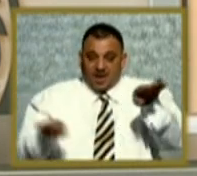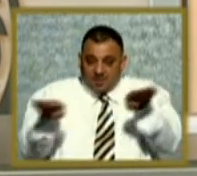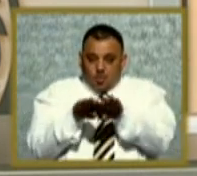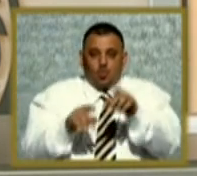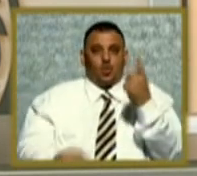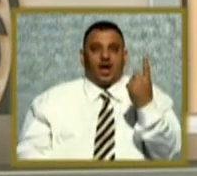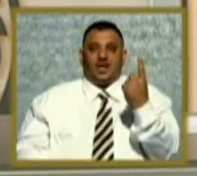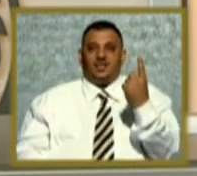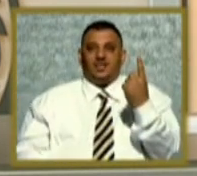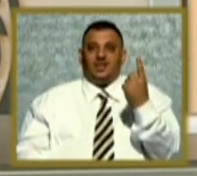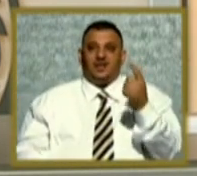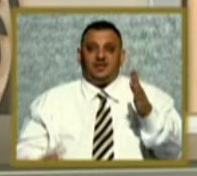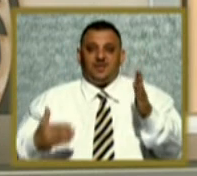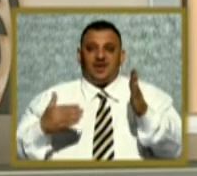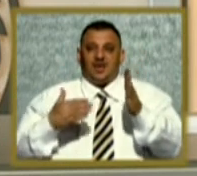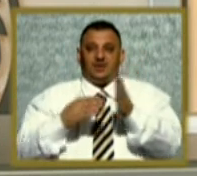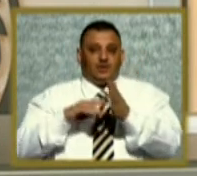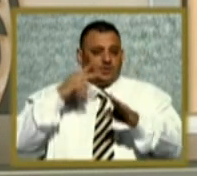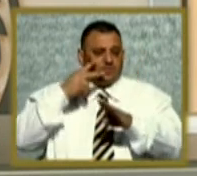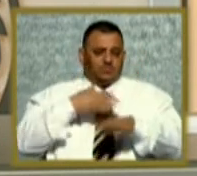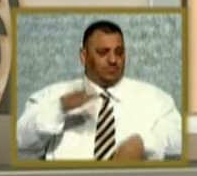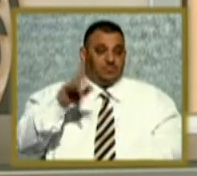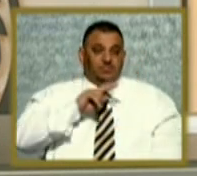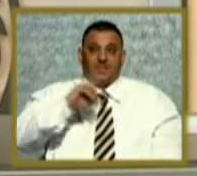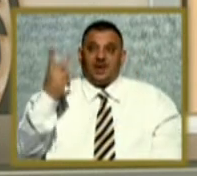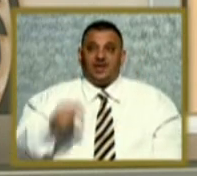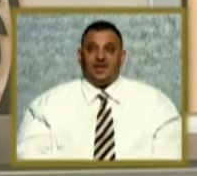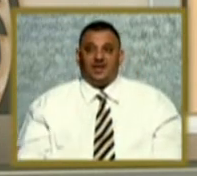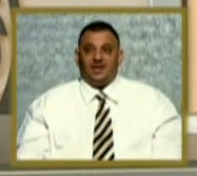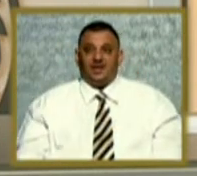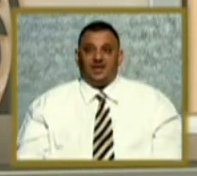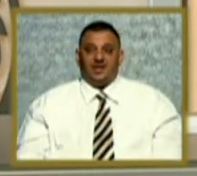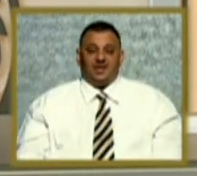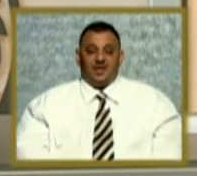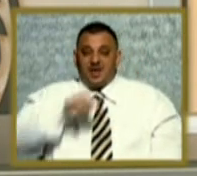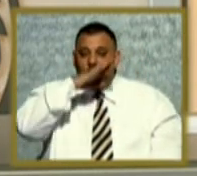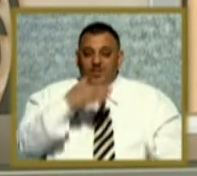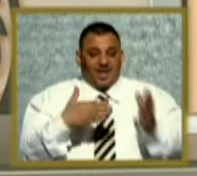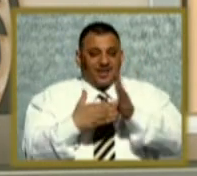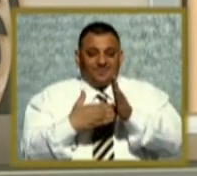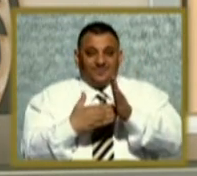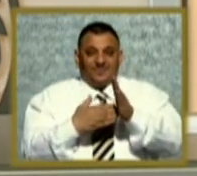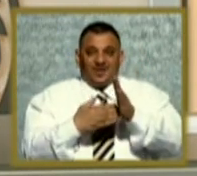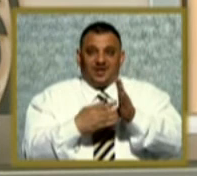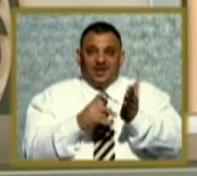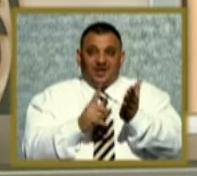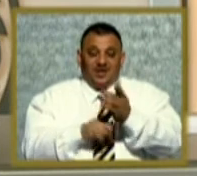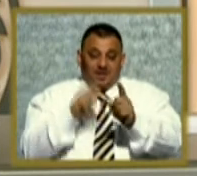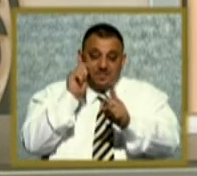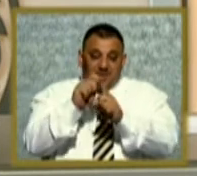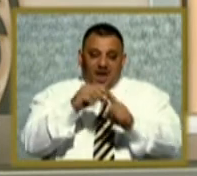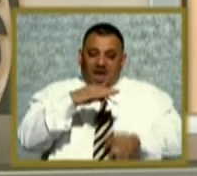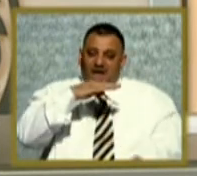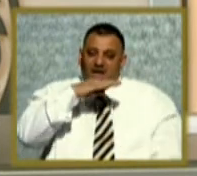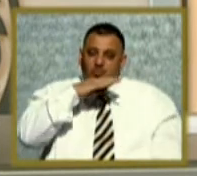أولادكم. ثم رفض الرسول الشهادة، قال أشهد على هذا غيري، وفي لفظ لا تشهدني على جور، يعني على ظلم، فأنا أنصح والدك يا أبا